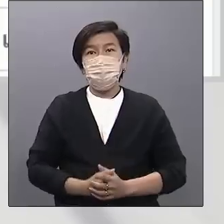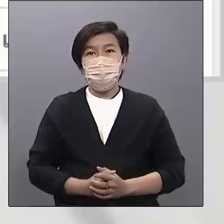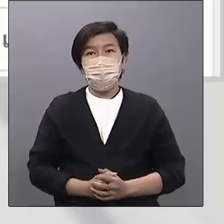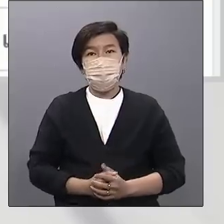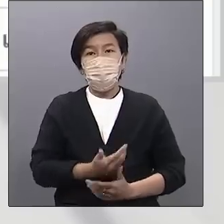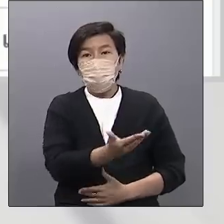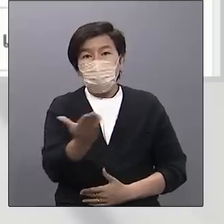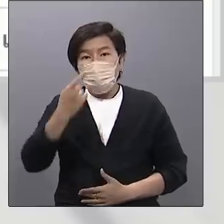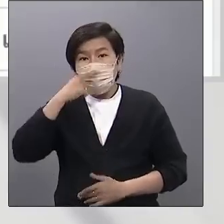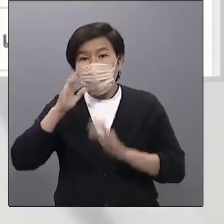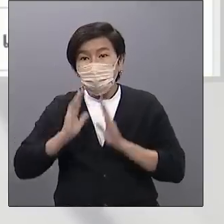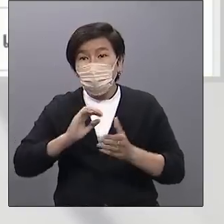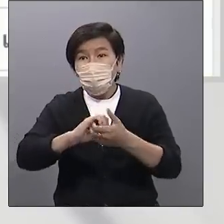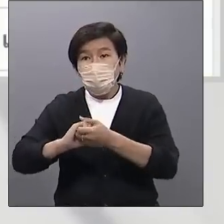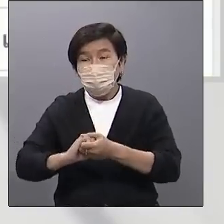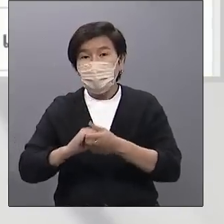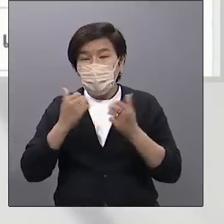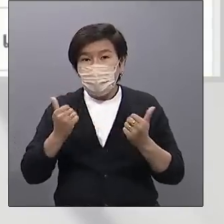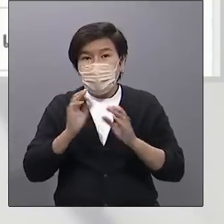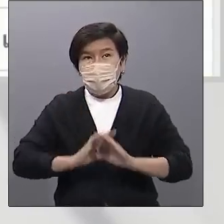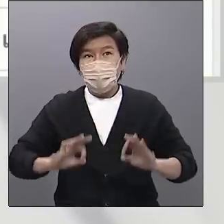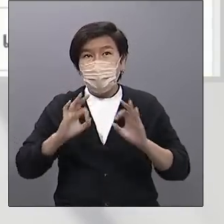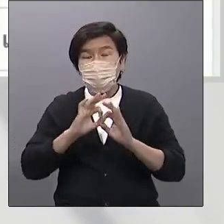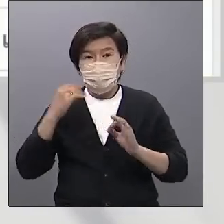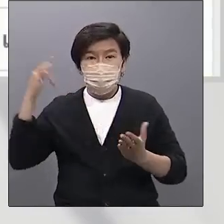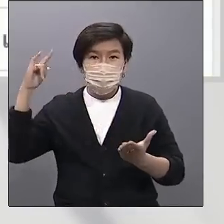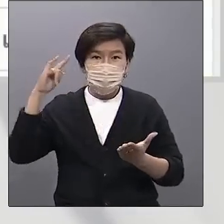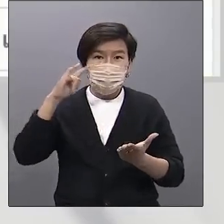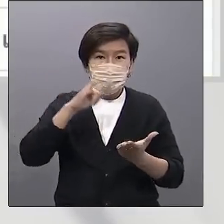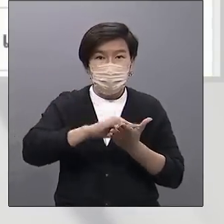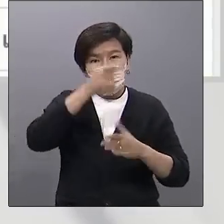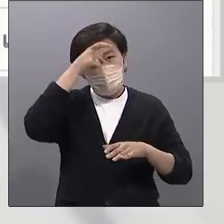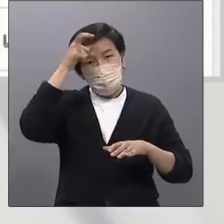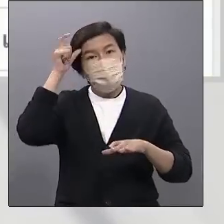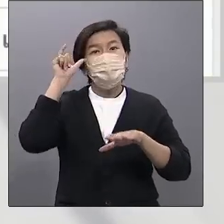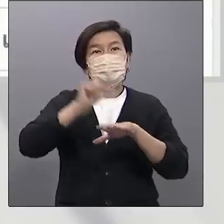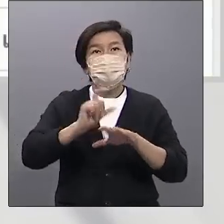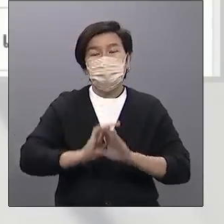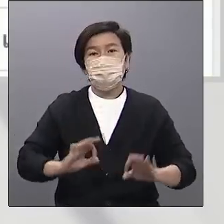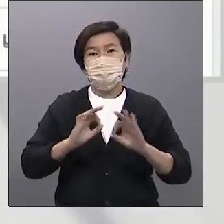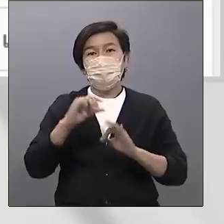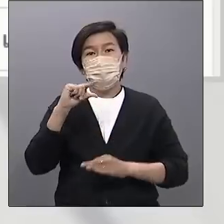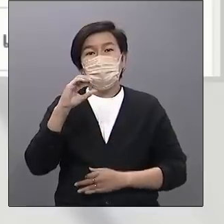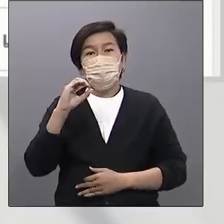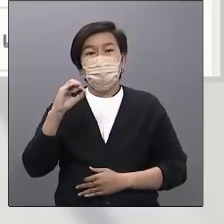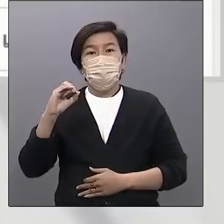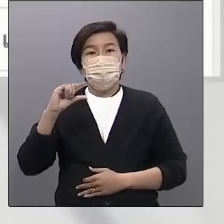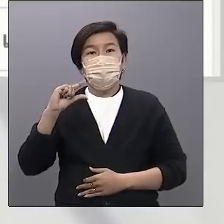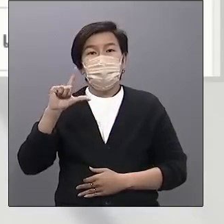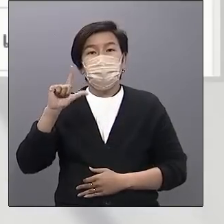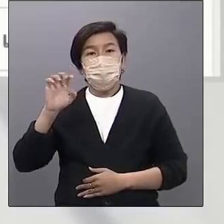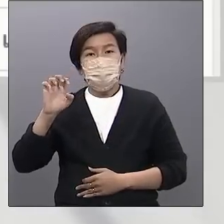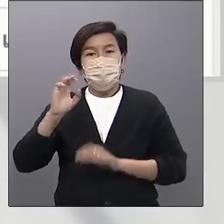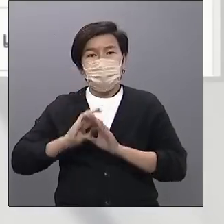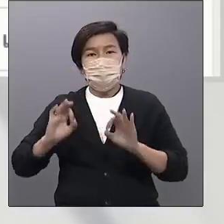ร่วมมือคนไทยค่ะหากช่วงนี้จำเป็นต้องเดินทางไปยังตุรกีขอให้ลงทะเบียนใน Google formนะคะซึ่งจะเป็นฐานข้อมูลที่สำคัญ